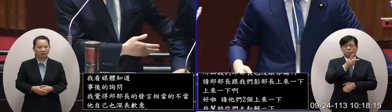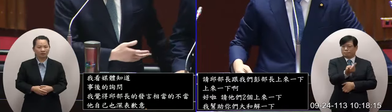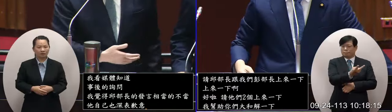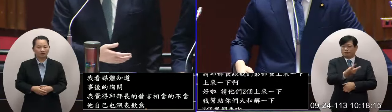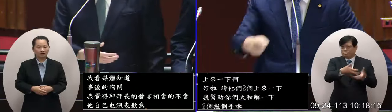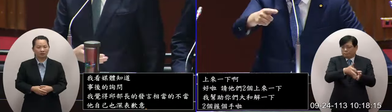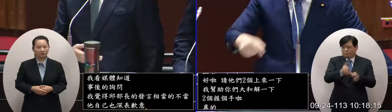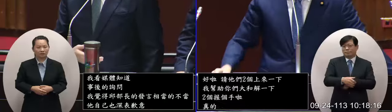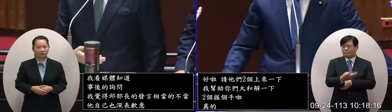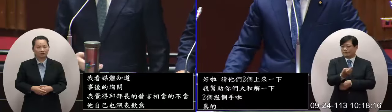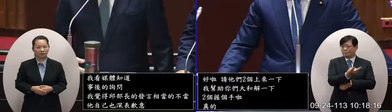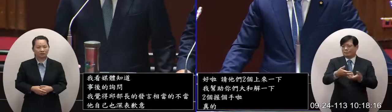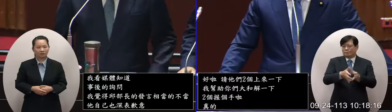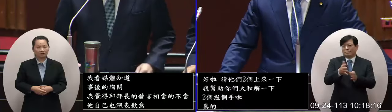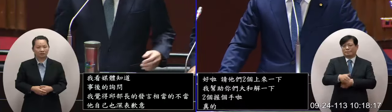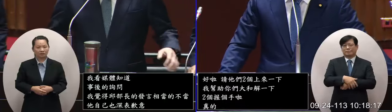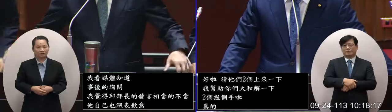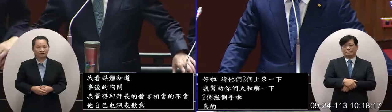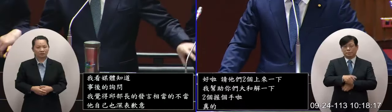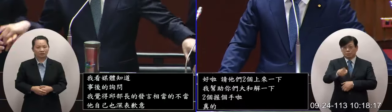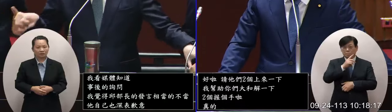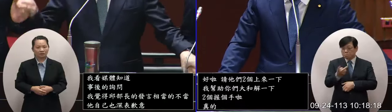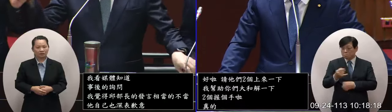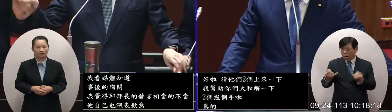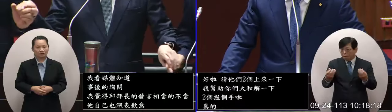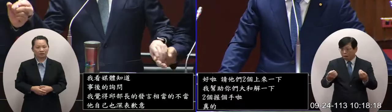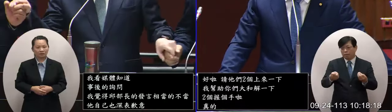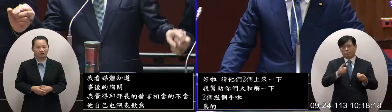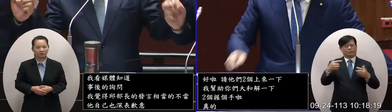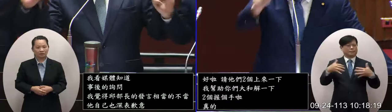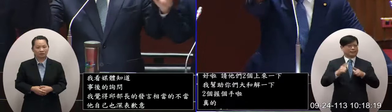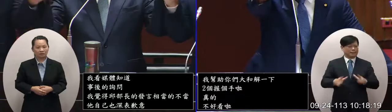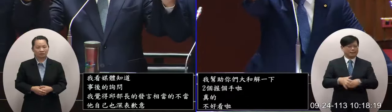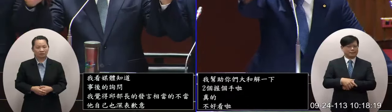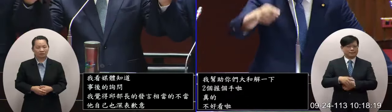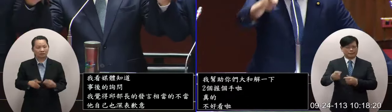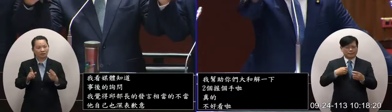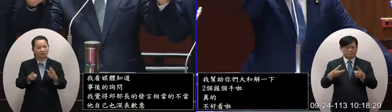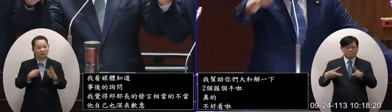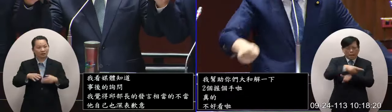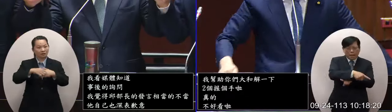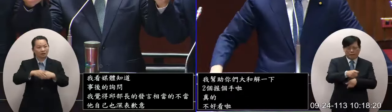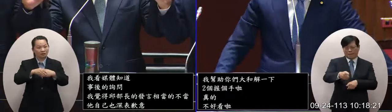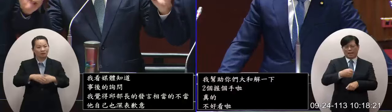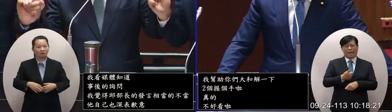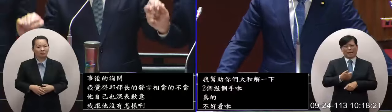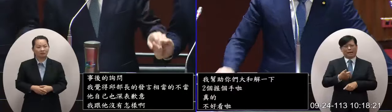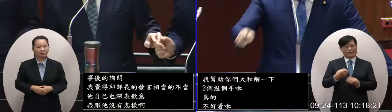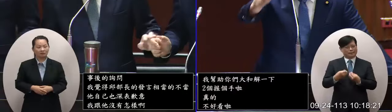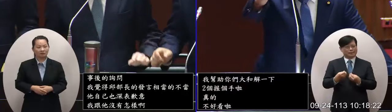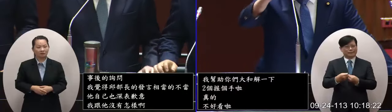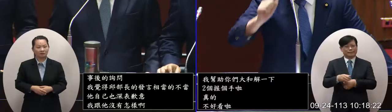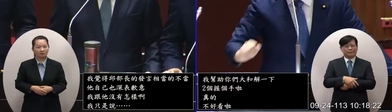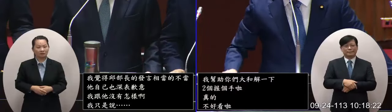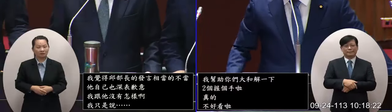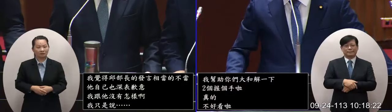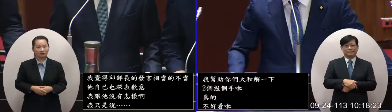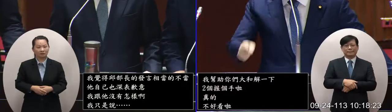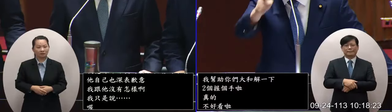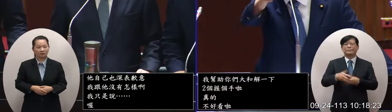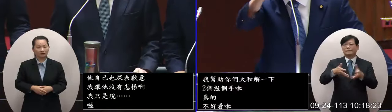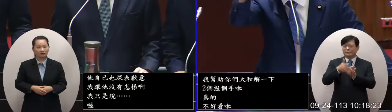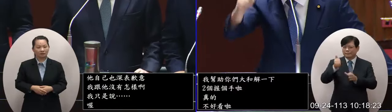两个，他们两个。哦，你跟他没怎样，跟他问题才大了。他跳过你三个更好。部